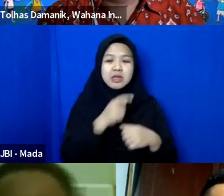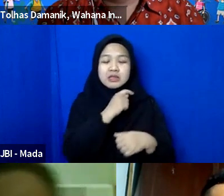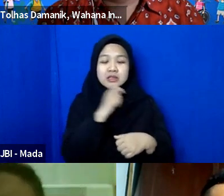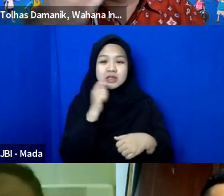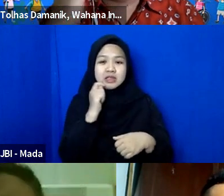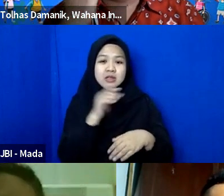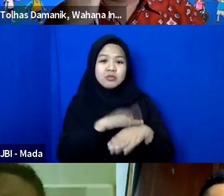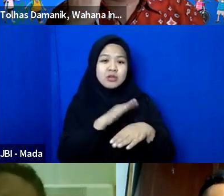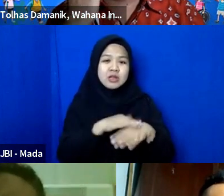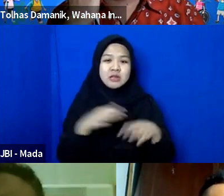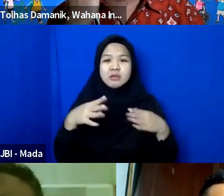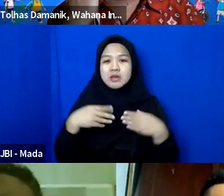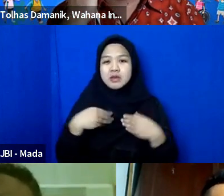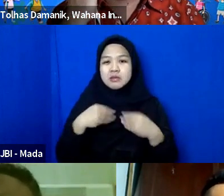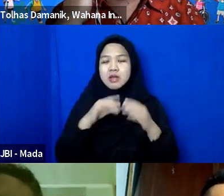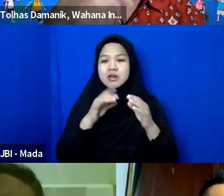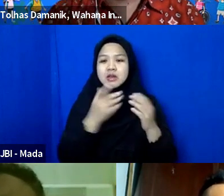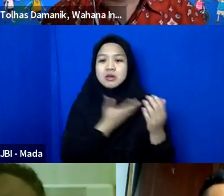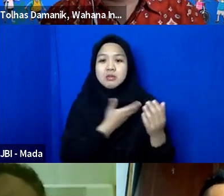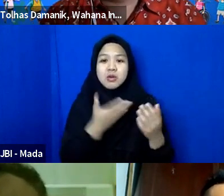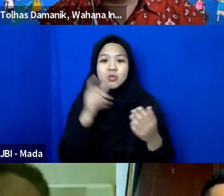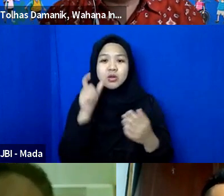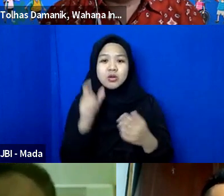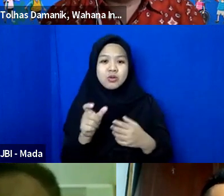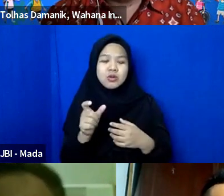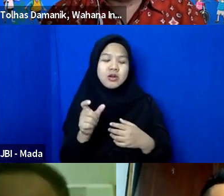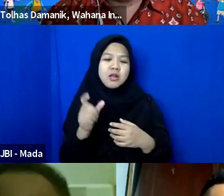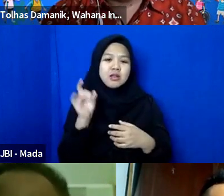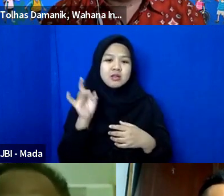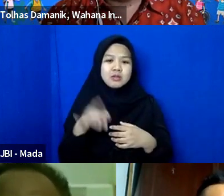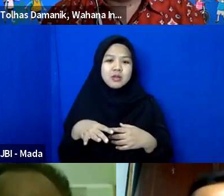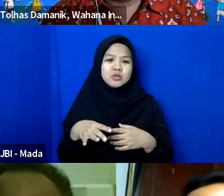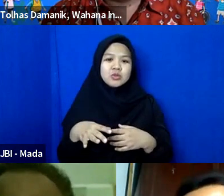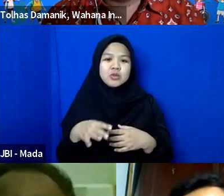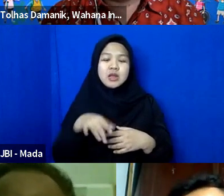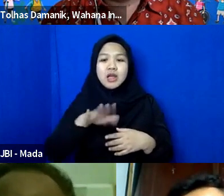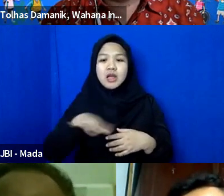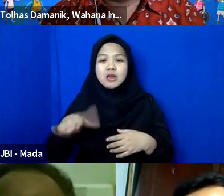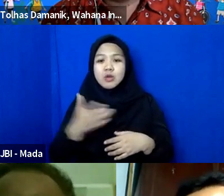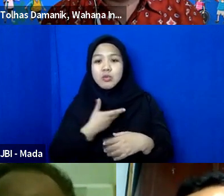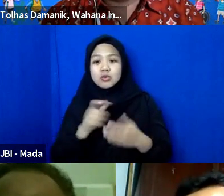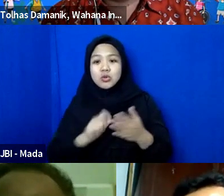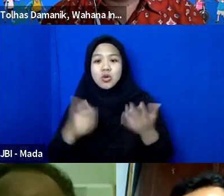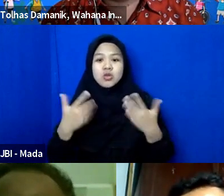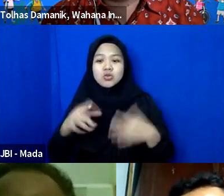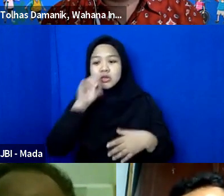kultur penerimaan dan kemauan orang termasuk anak mau sekolah sudah dibilang tua ini